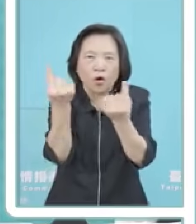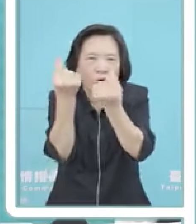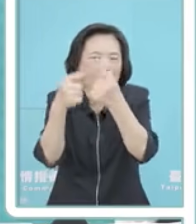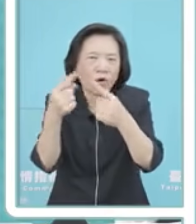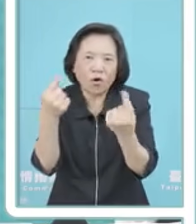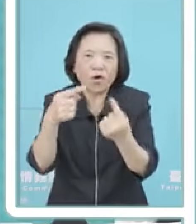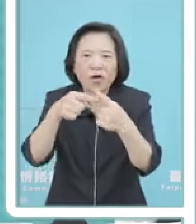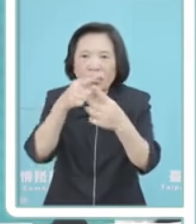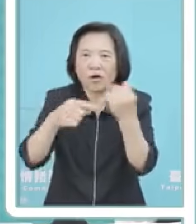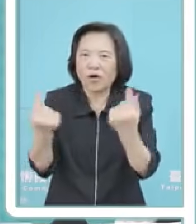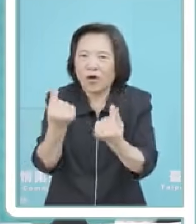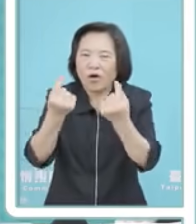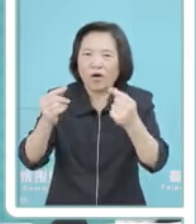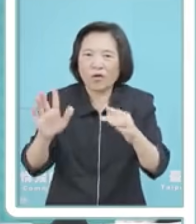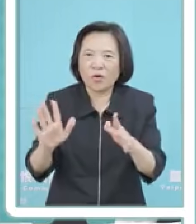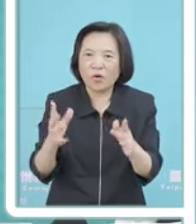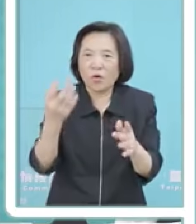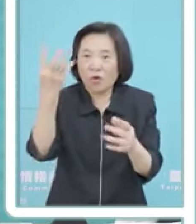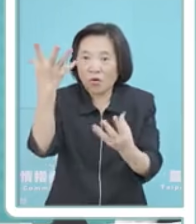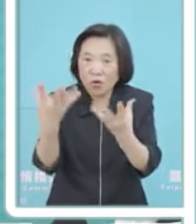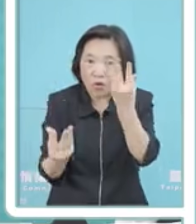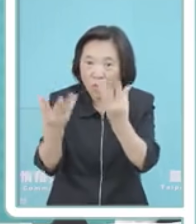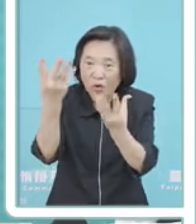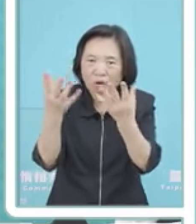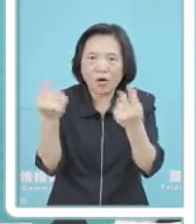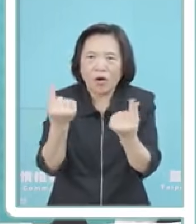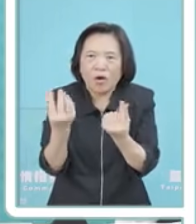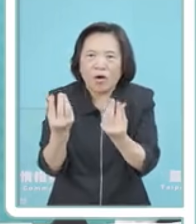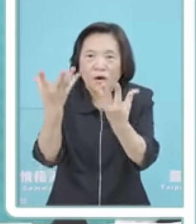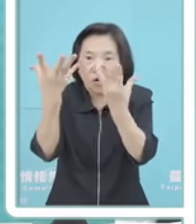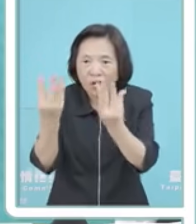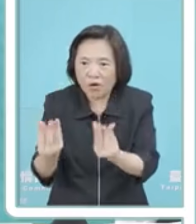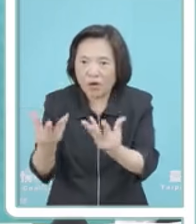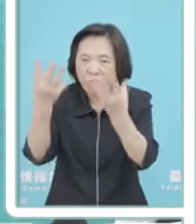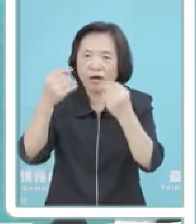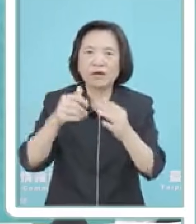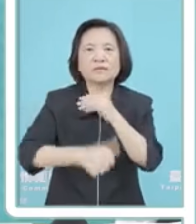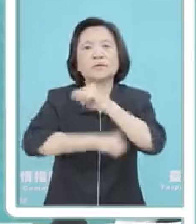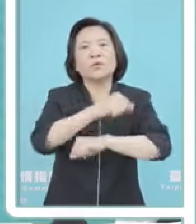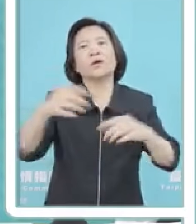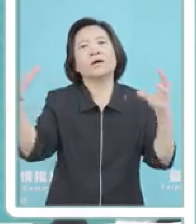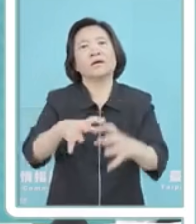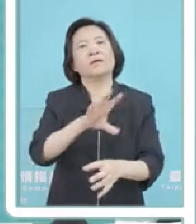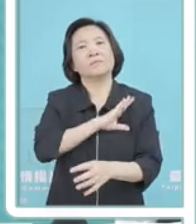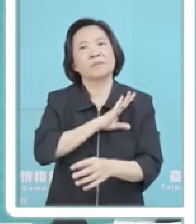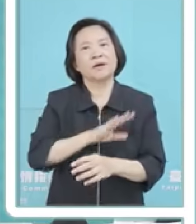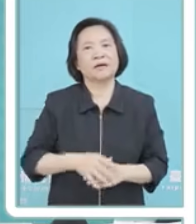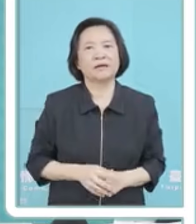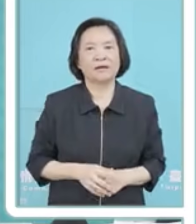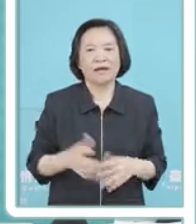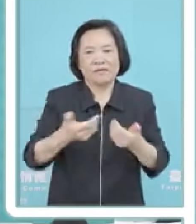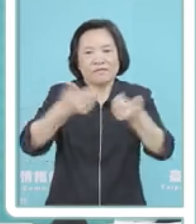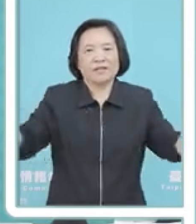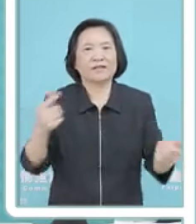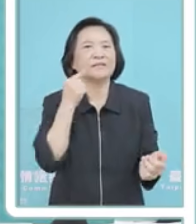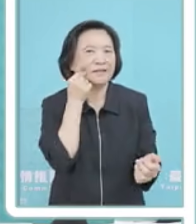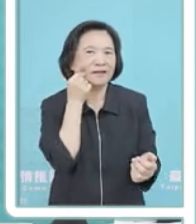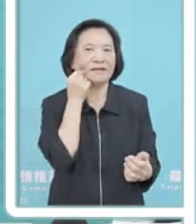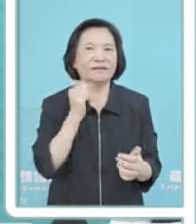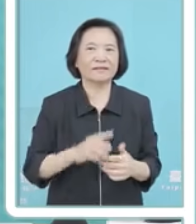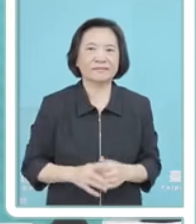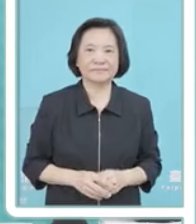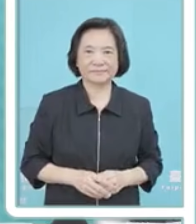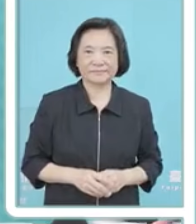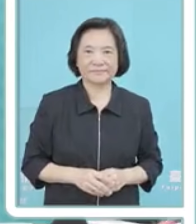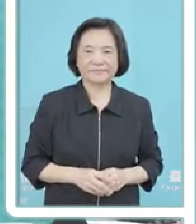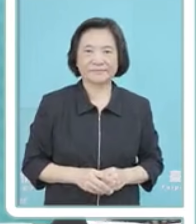道吗？哦，一起上一起下哦，所以这个。现在就是生活就是混在一起嘛，你哪有办法那个没有办法分开的，所以